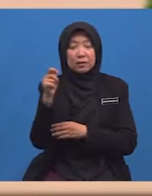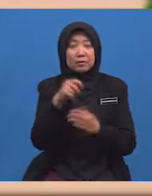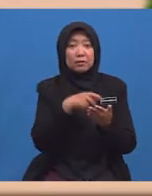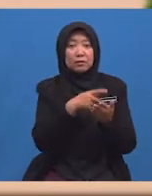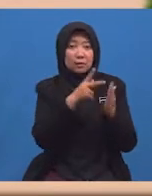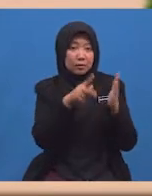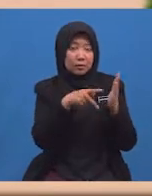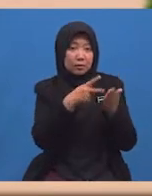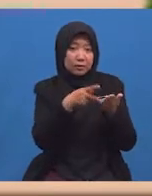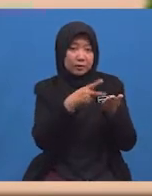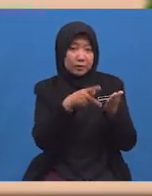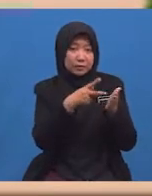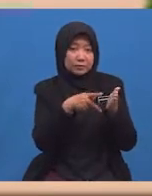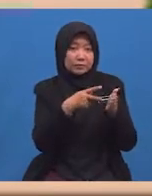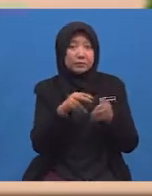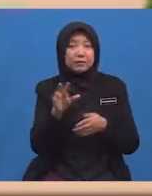dikaji.